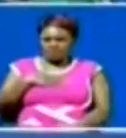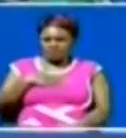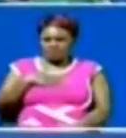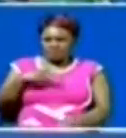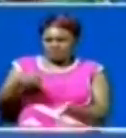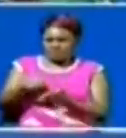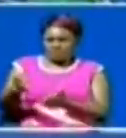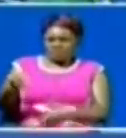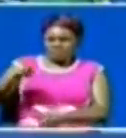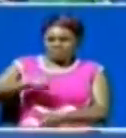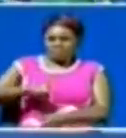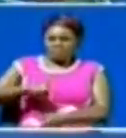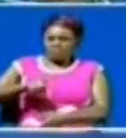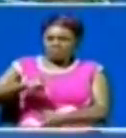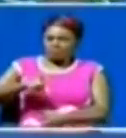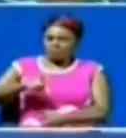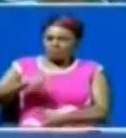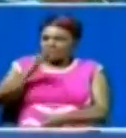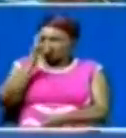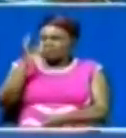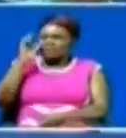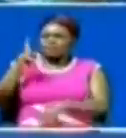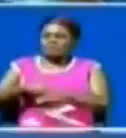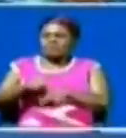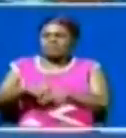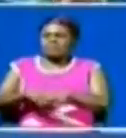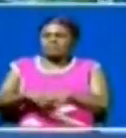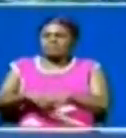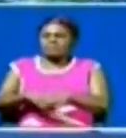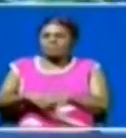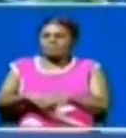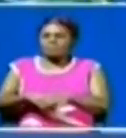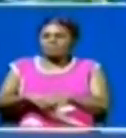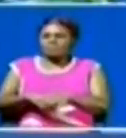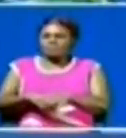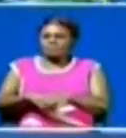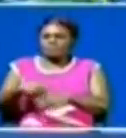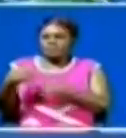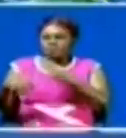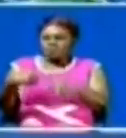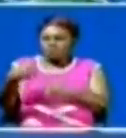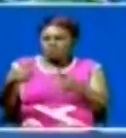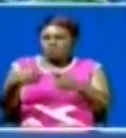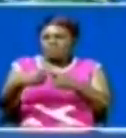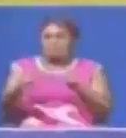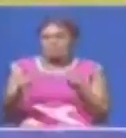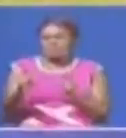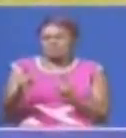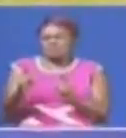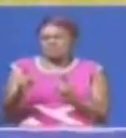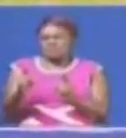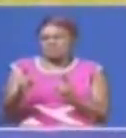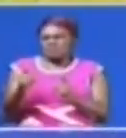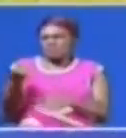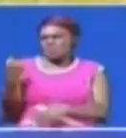iliongezwa mshahara kwa siku ya Kibaki na ikaendelea hivyo, lakini wao hata